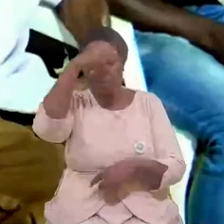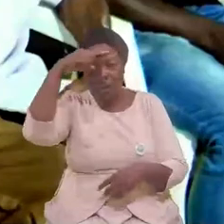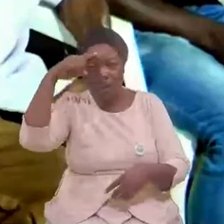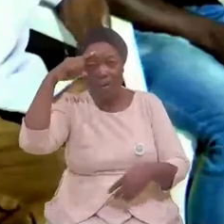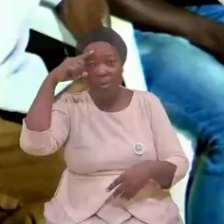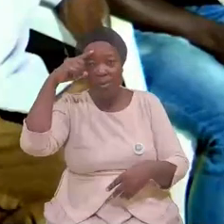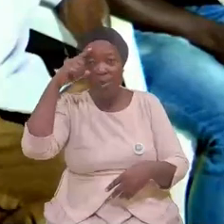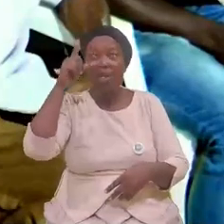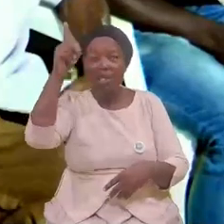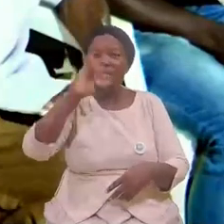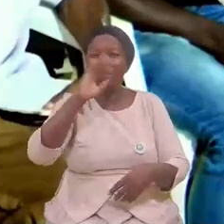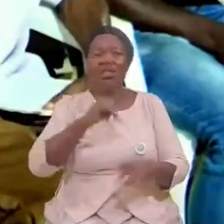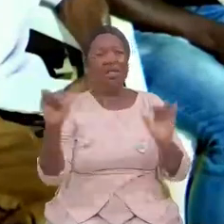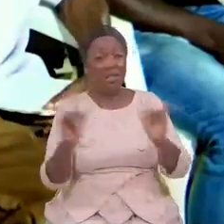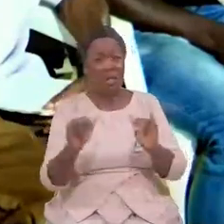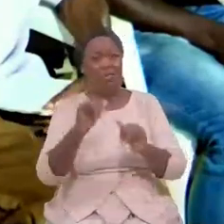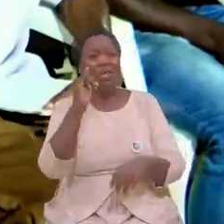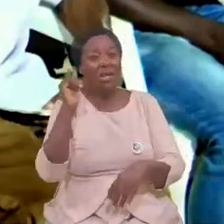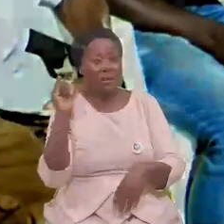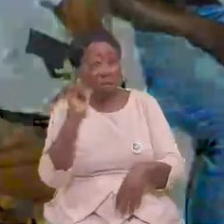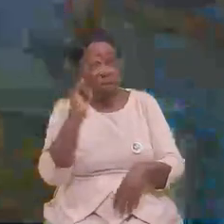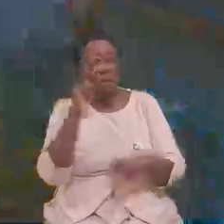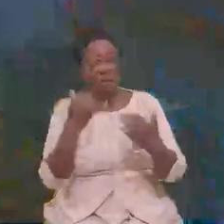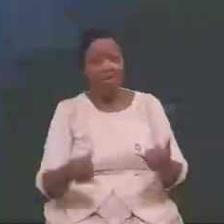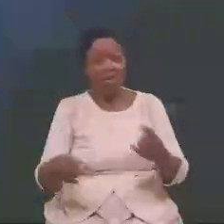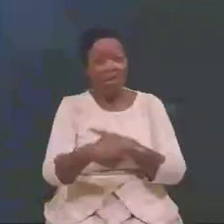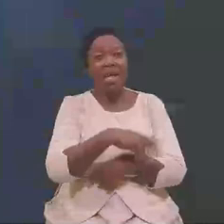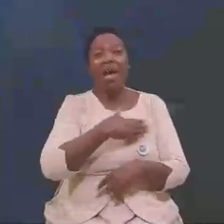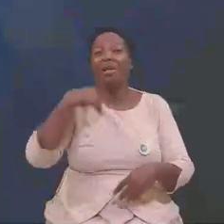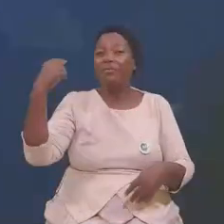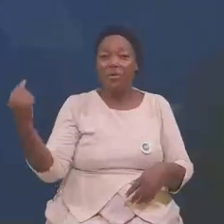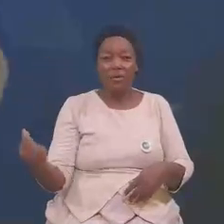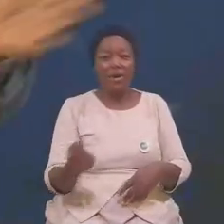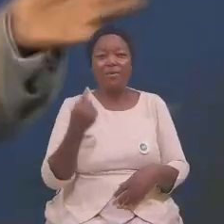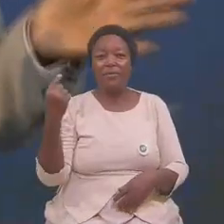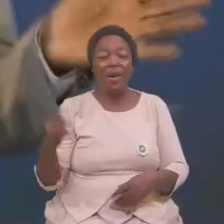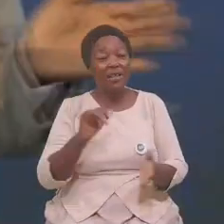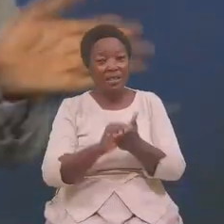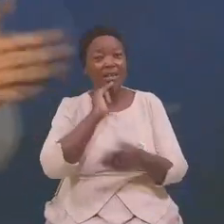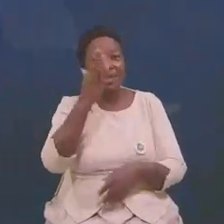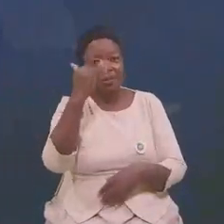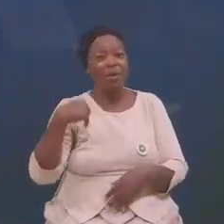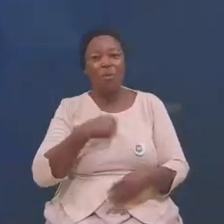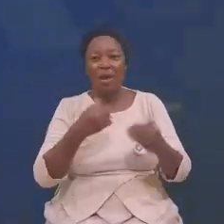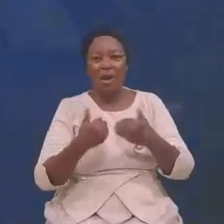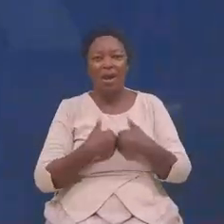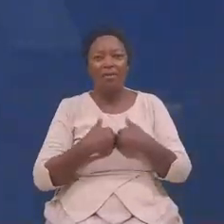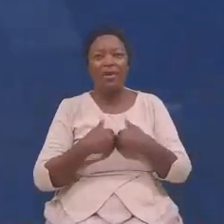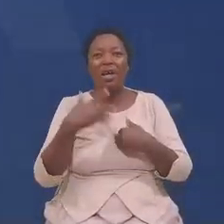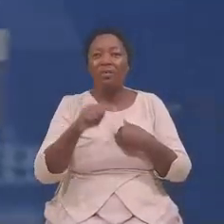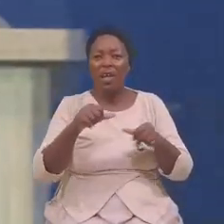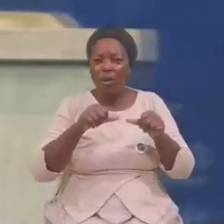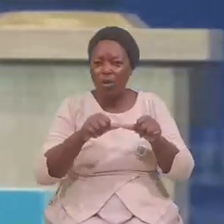est le même, hier, aujourd'hui et éternellement. C'est pourquoi nous avons le